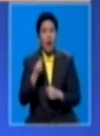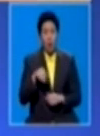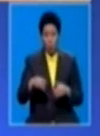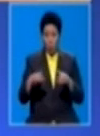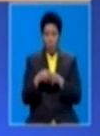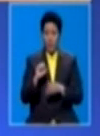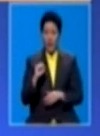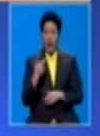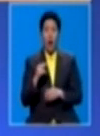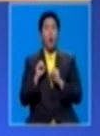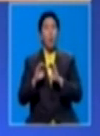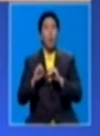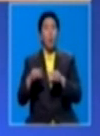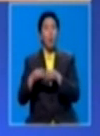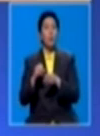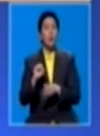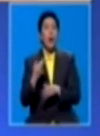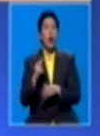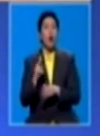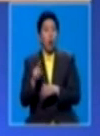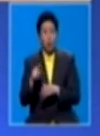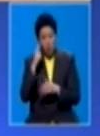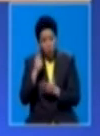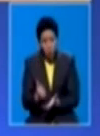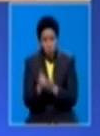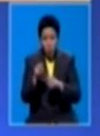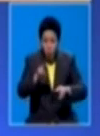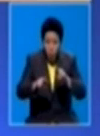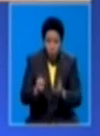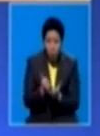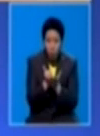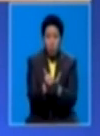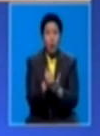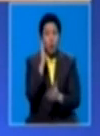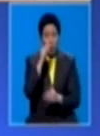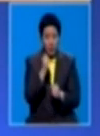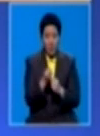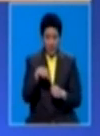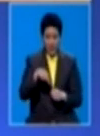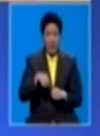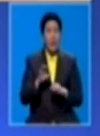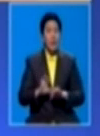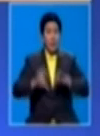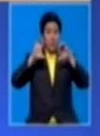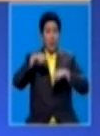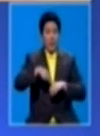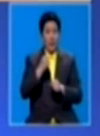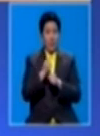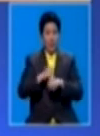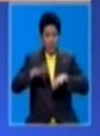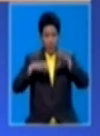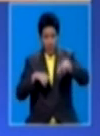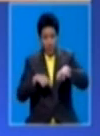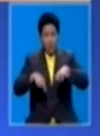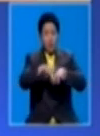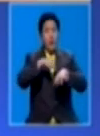ษตรกรและจะให้มีการเปิดตลาดกล้วยไม้ดอกไม้ในบริเวณทั้งที่รัฐบาลหรือโดยรอบนะครับหรือในพื้นที่ที่เหมาะสม